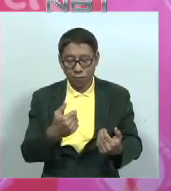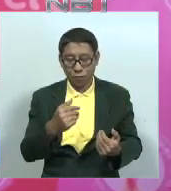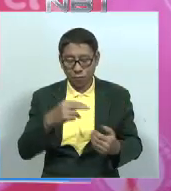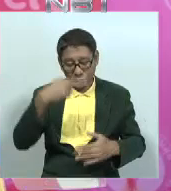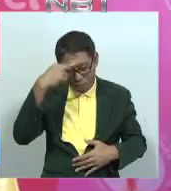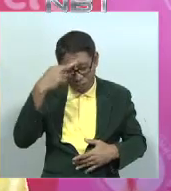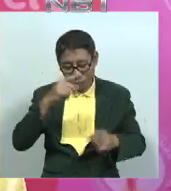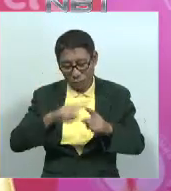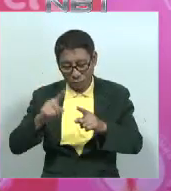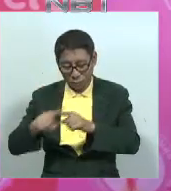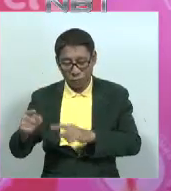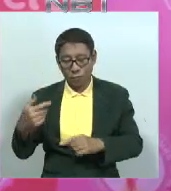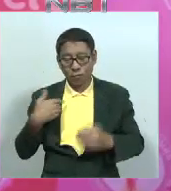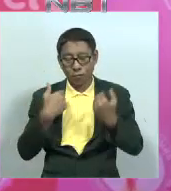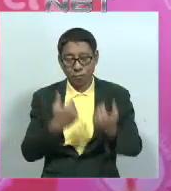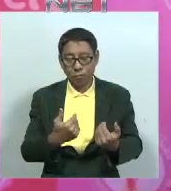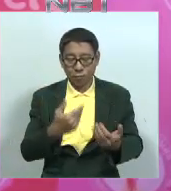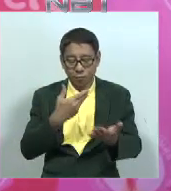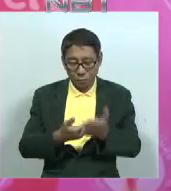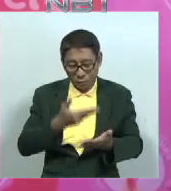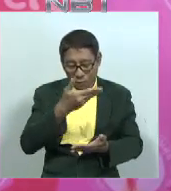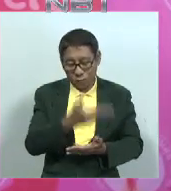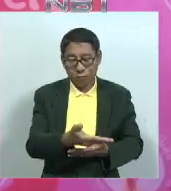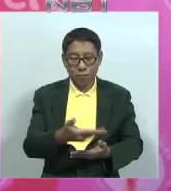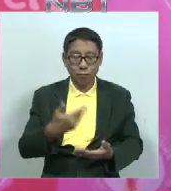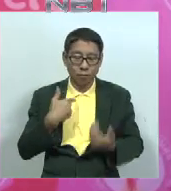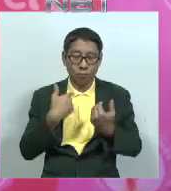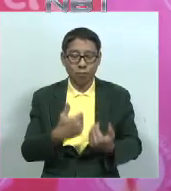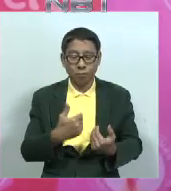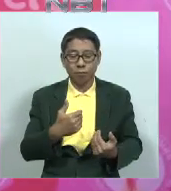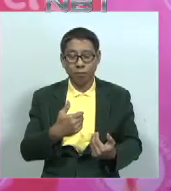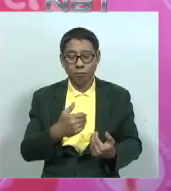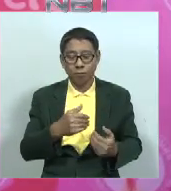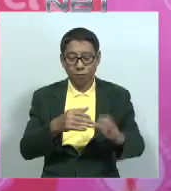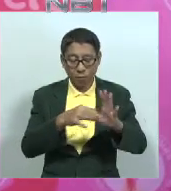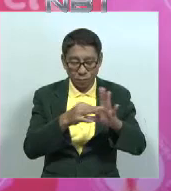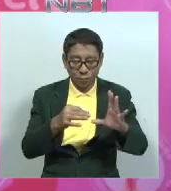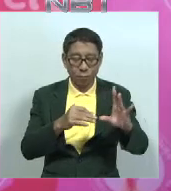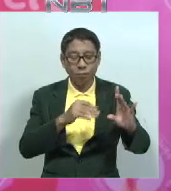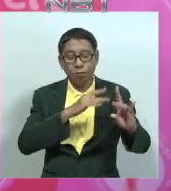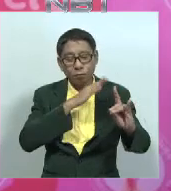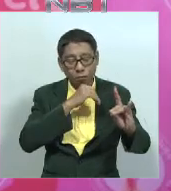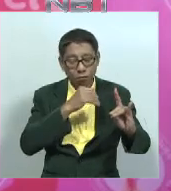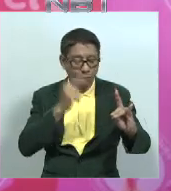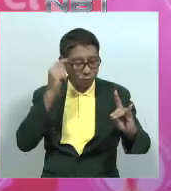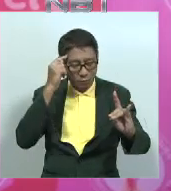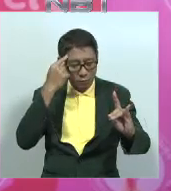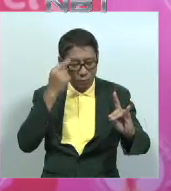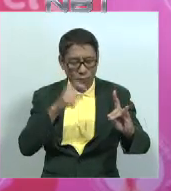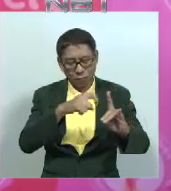ทางด้านนี้นะครับอย่าไปซื้อนะครับเนื้อสุกรที่เราไม่ทราบแหล่ง